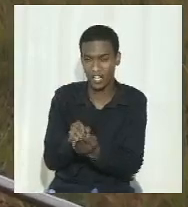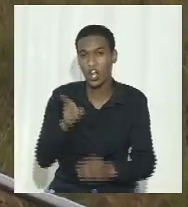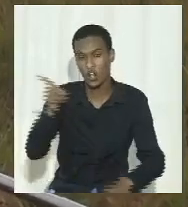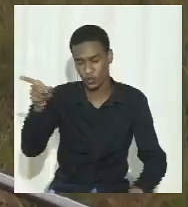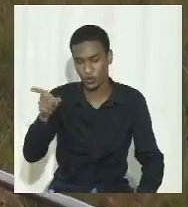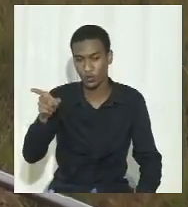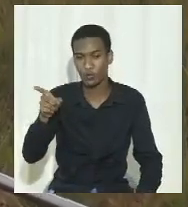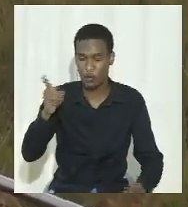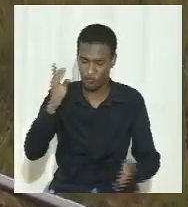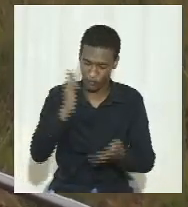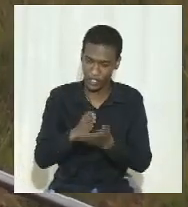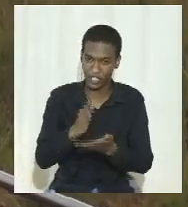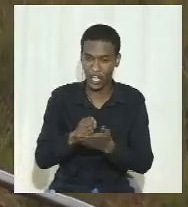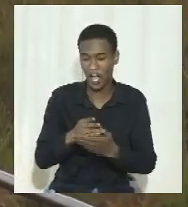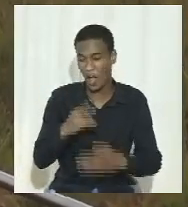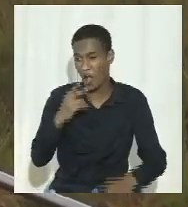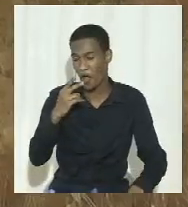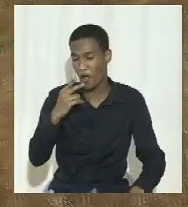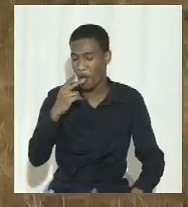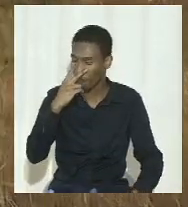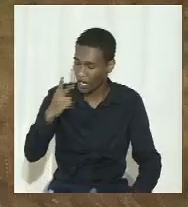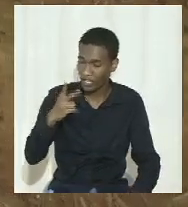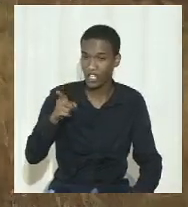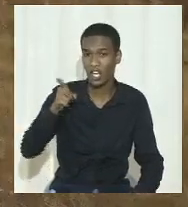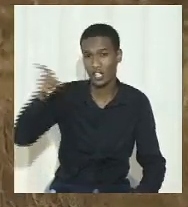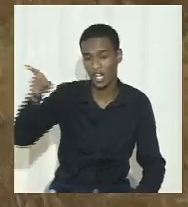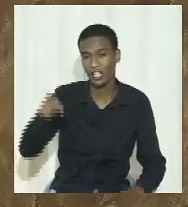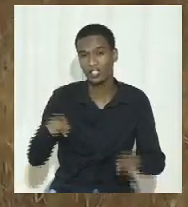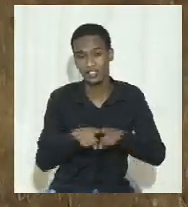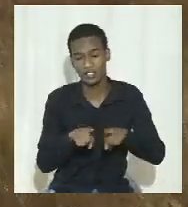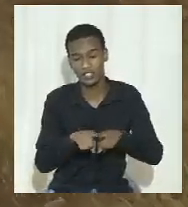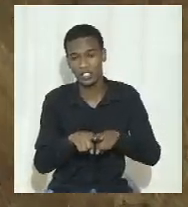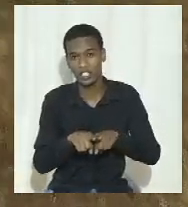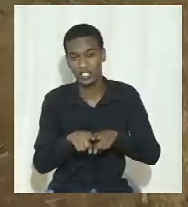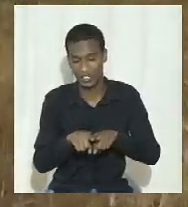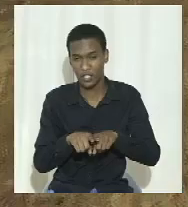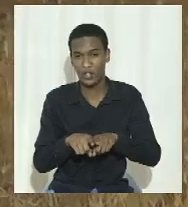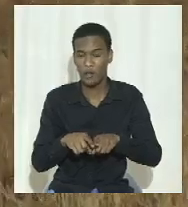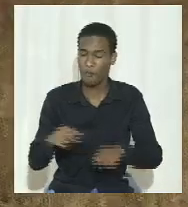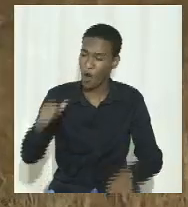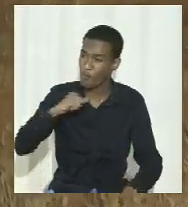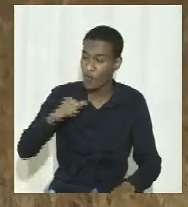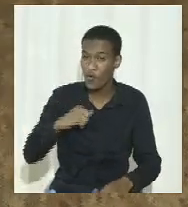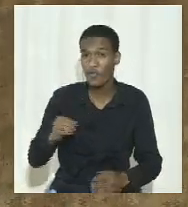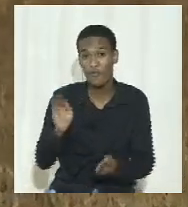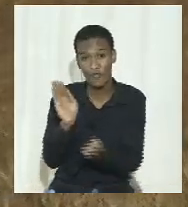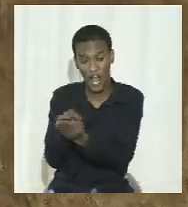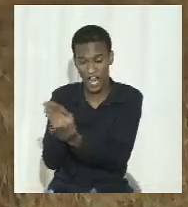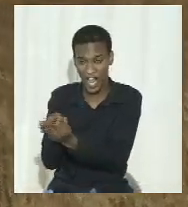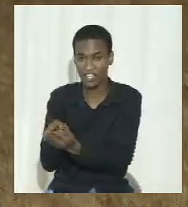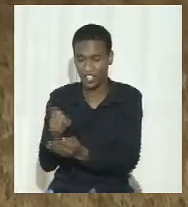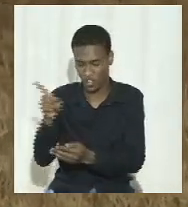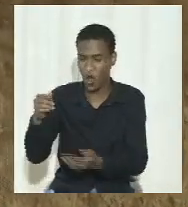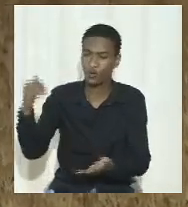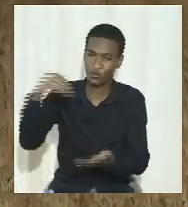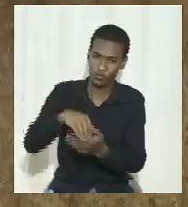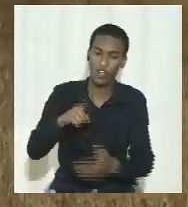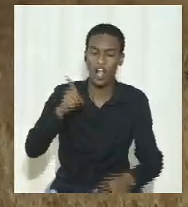ny fidinan'ireo teknisiana sy ireo mpandaroka valala zany. Ankoatran'izay